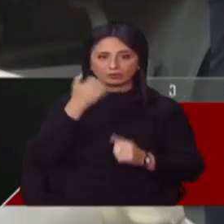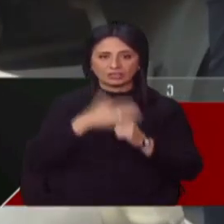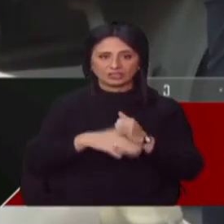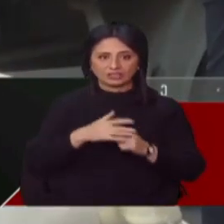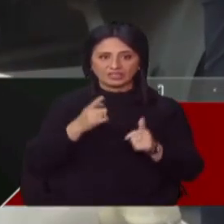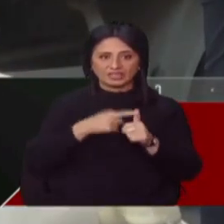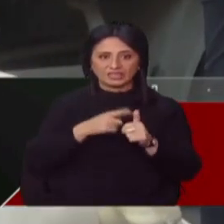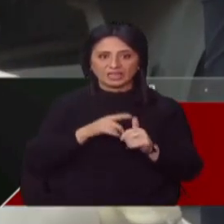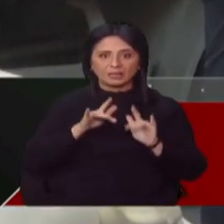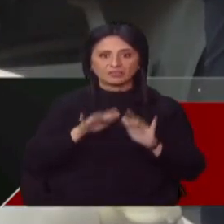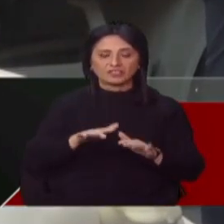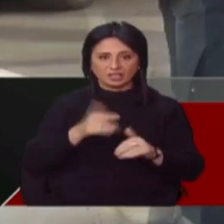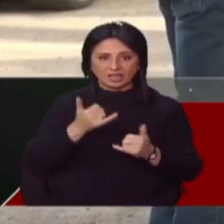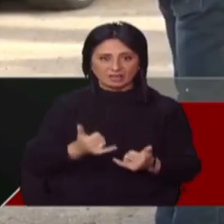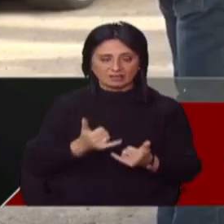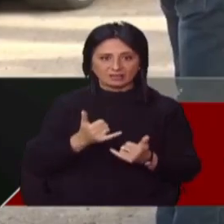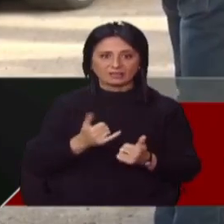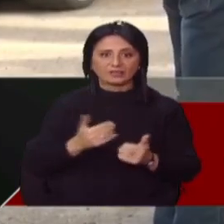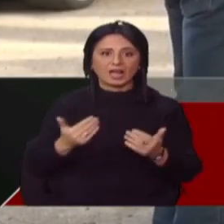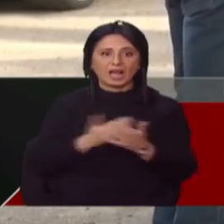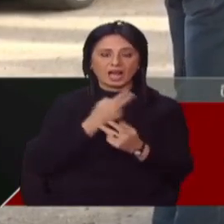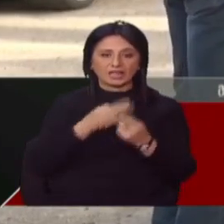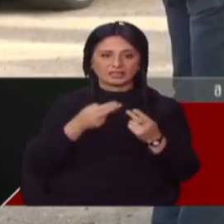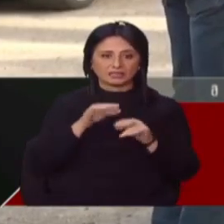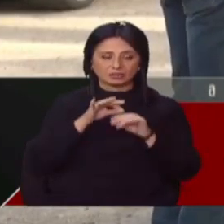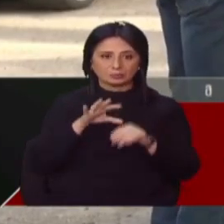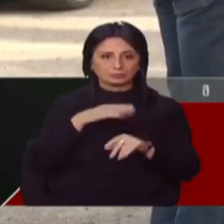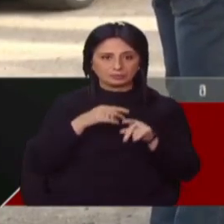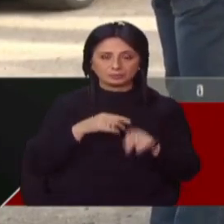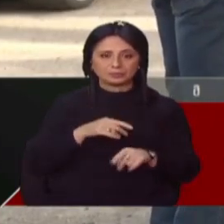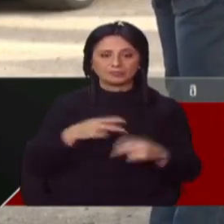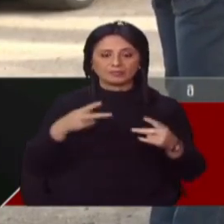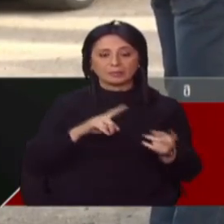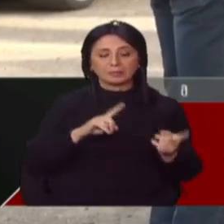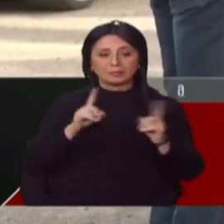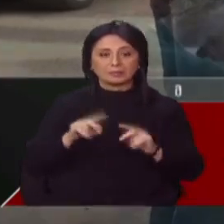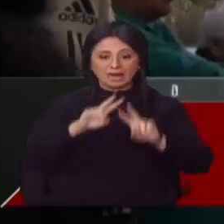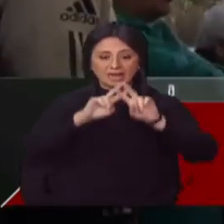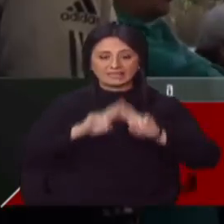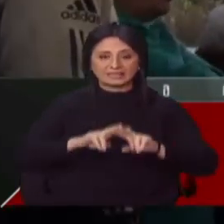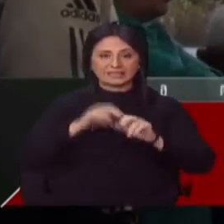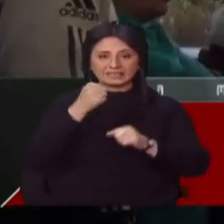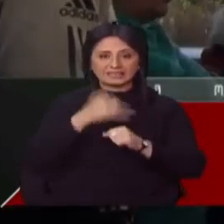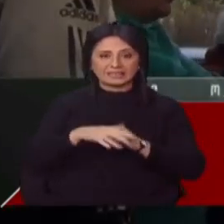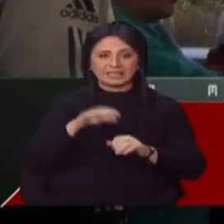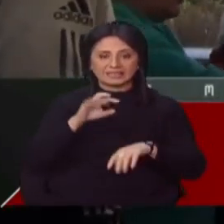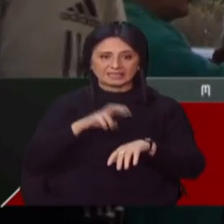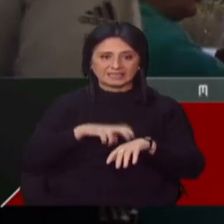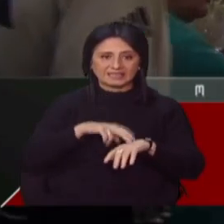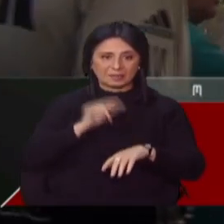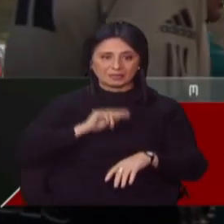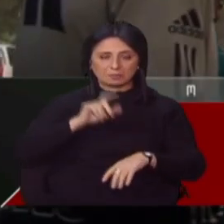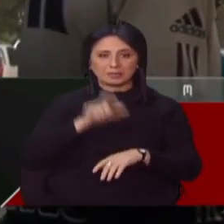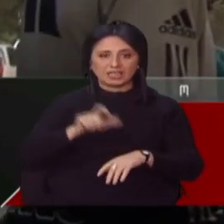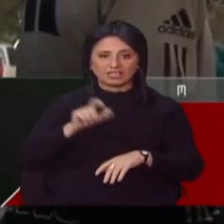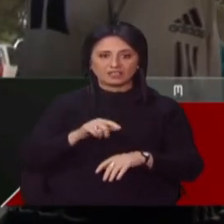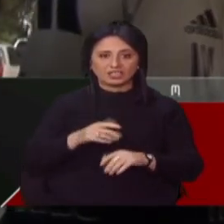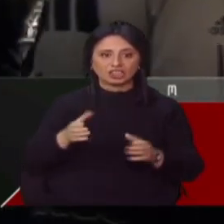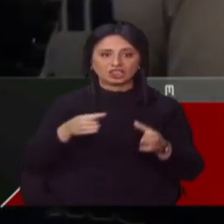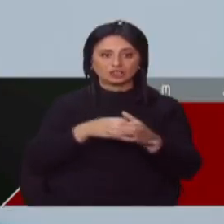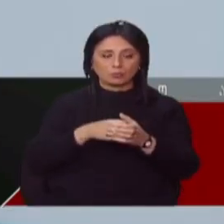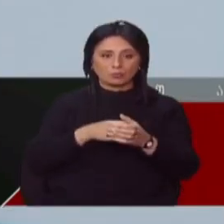ცენტრის ეგიდით მიმდინარე აქცია ამჯერად ახალციხეში გაიმართა. პარალელურად სკრინინგ ცენტრის სამედიცინო პერსონალისგან